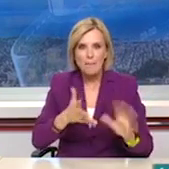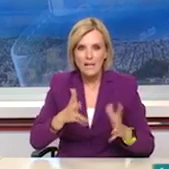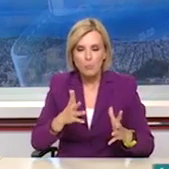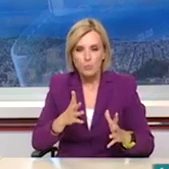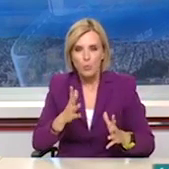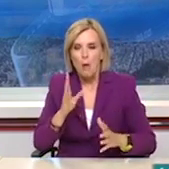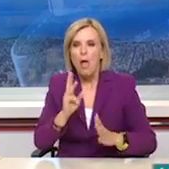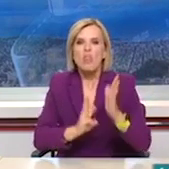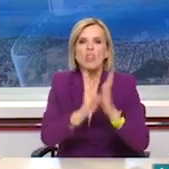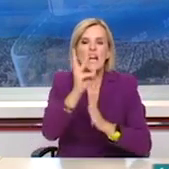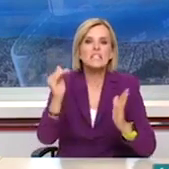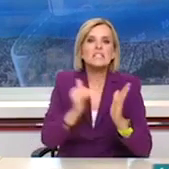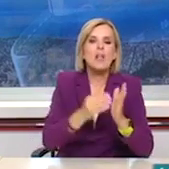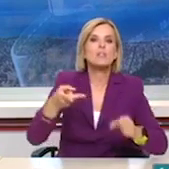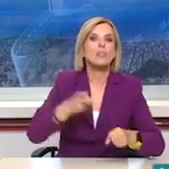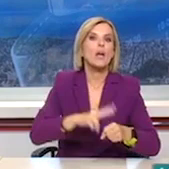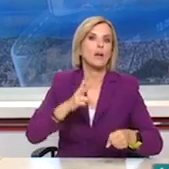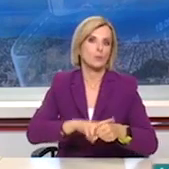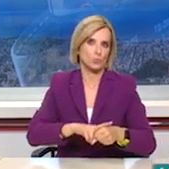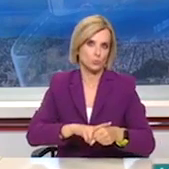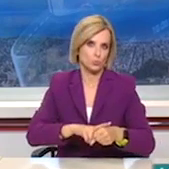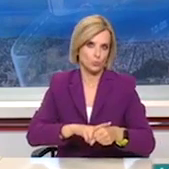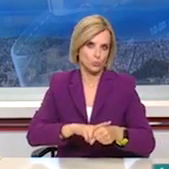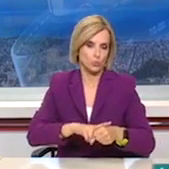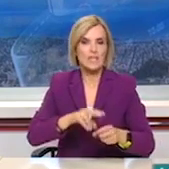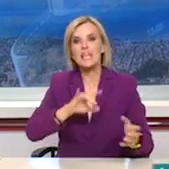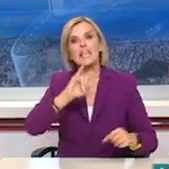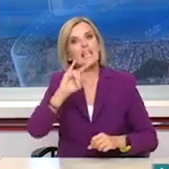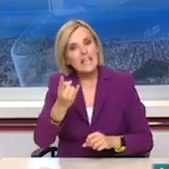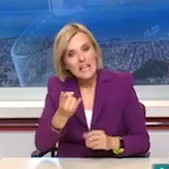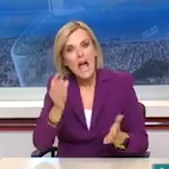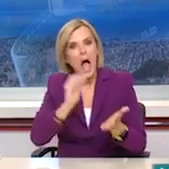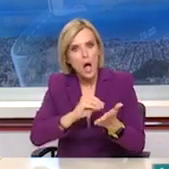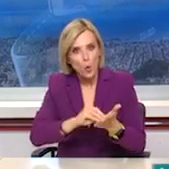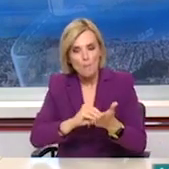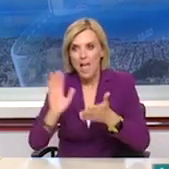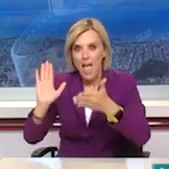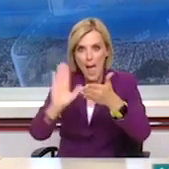Ενώ με μια μείωση των επαφών κατά 20% θα ήταν 7.015 θάνατοι.